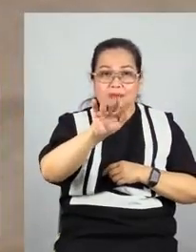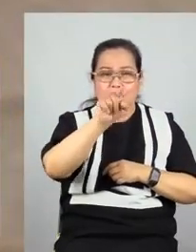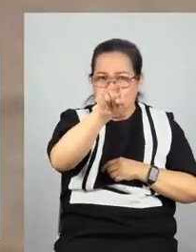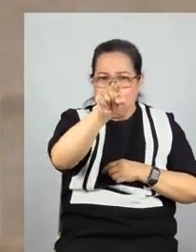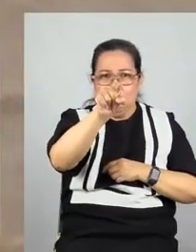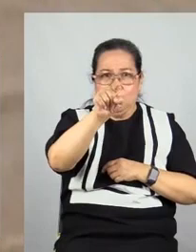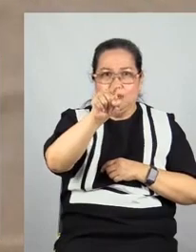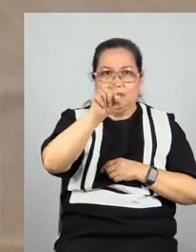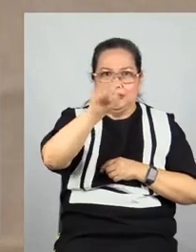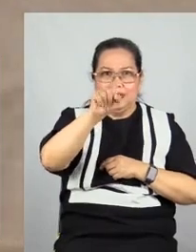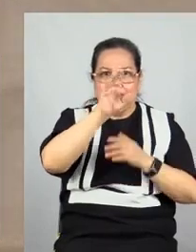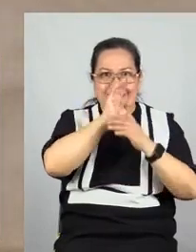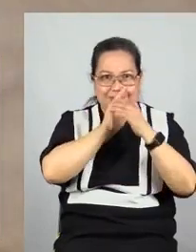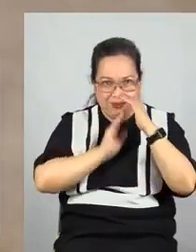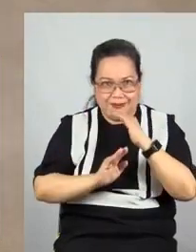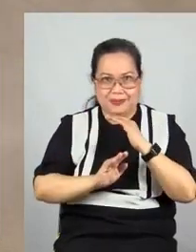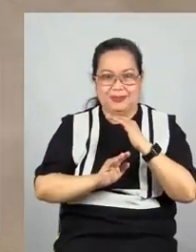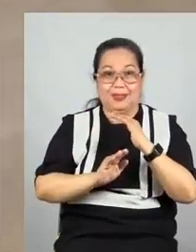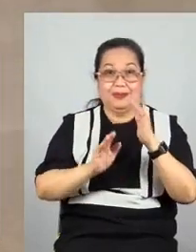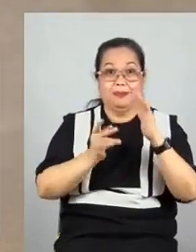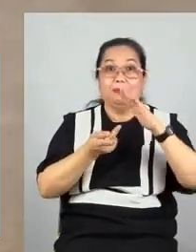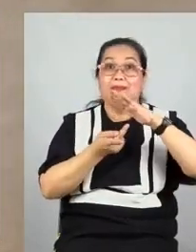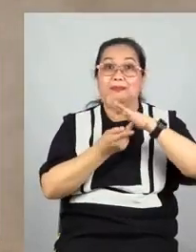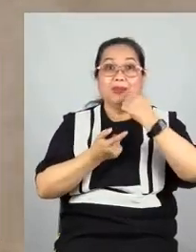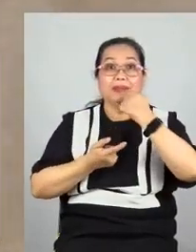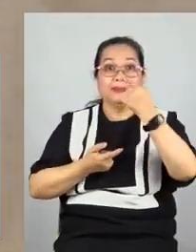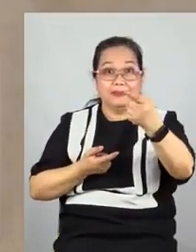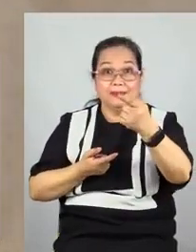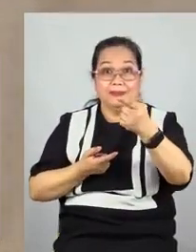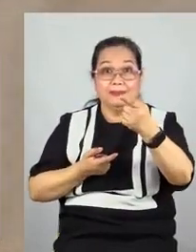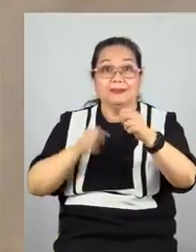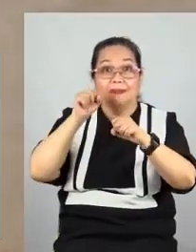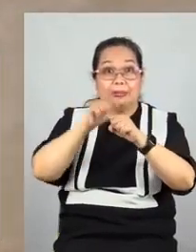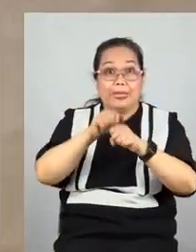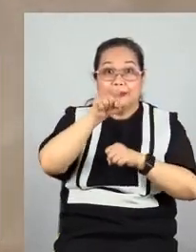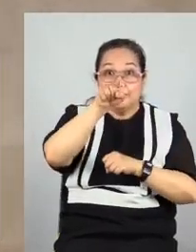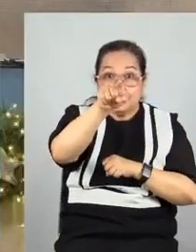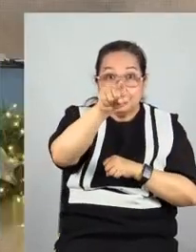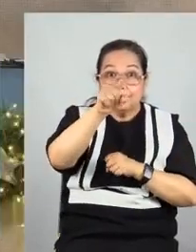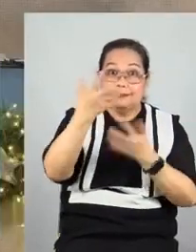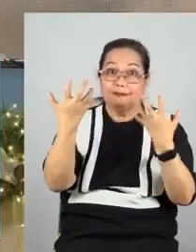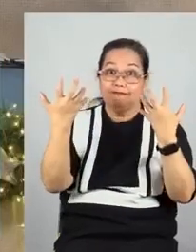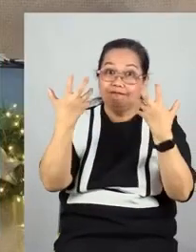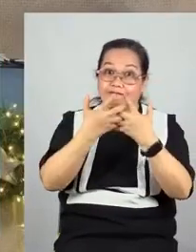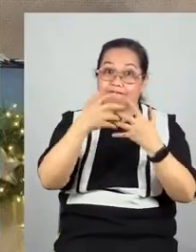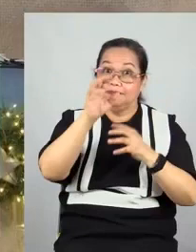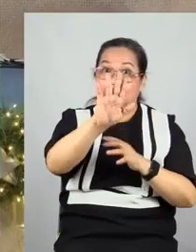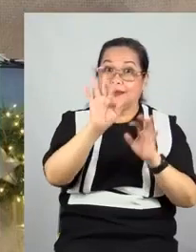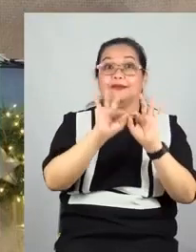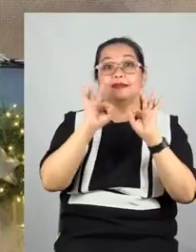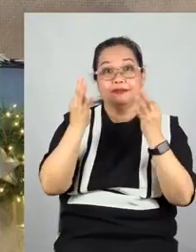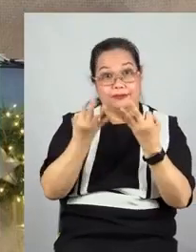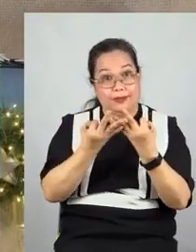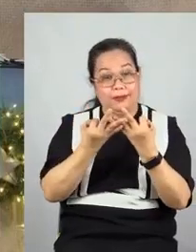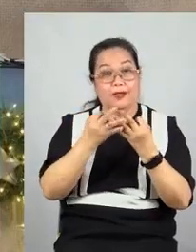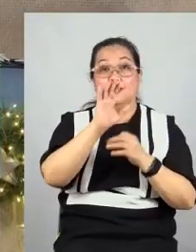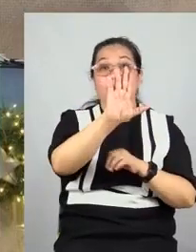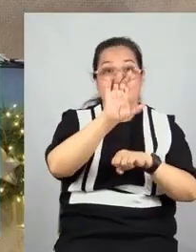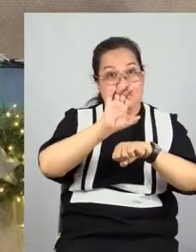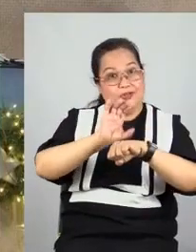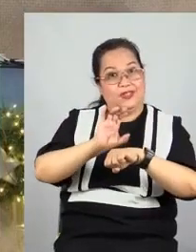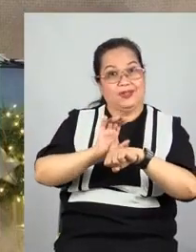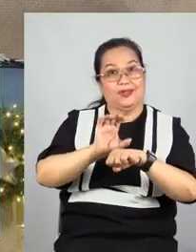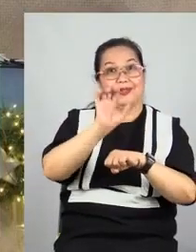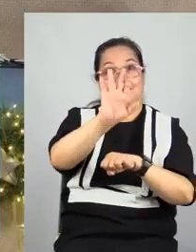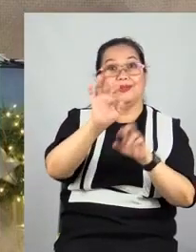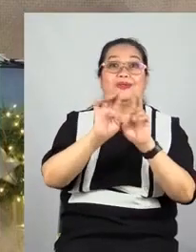Maging magpakumbaba kayo. Yan ang utos niya. Para magkaroon ng pagkakaisa sa inyong pamilya, sa inyong church, sa inyong